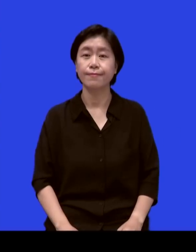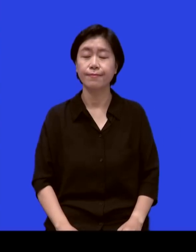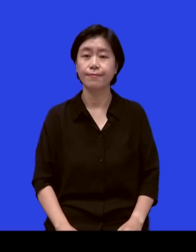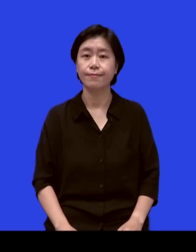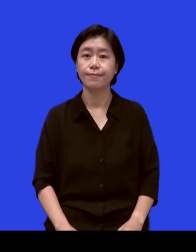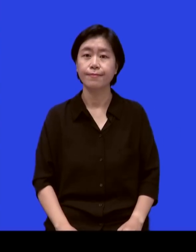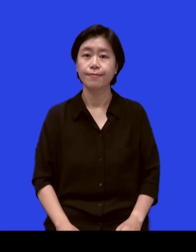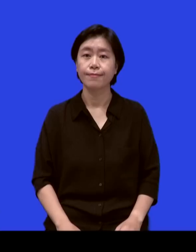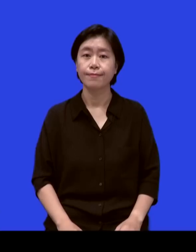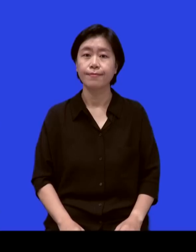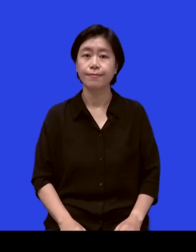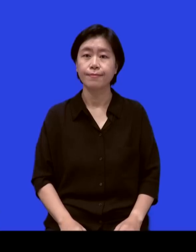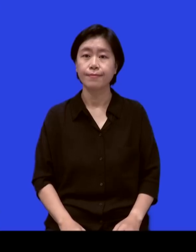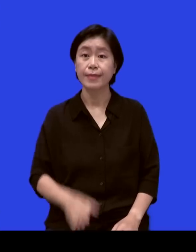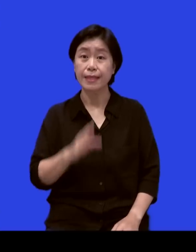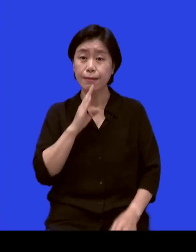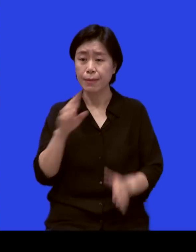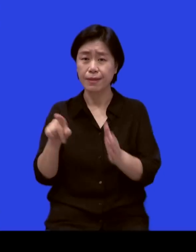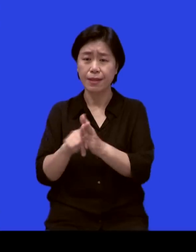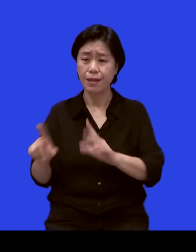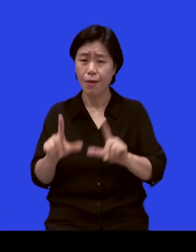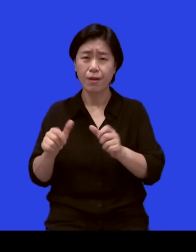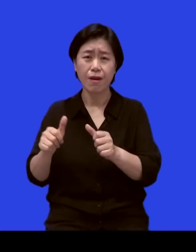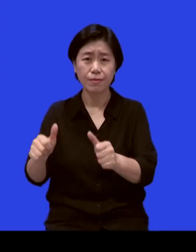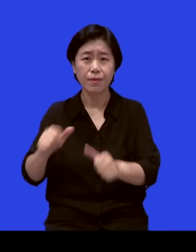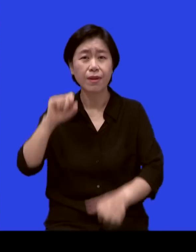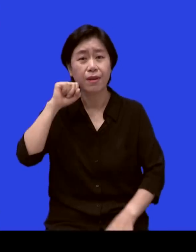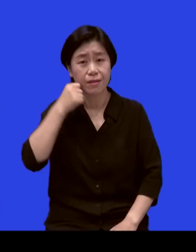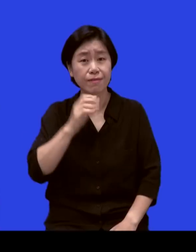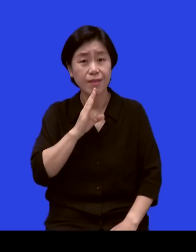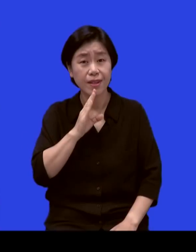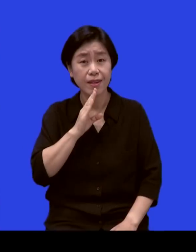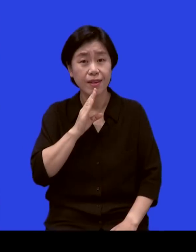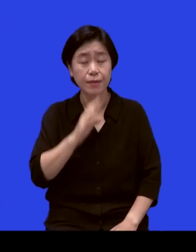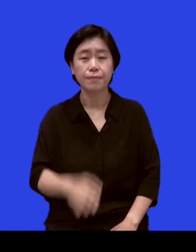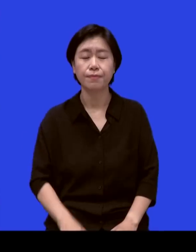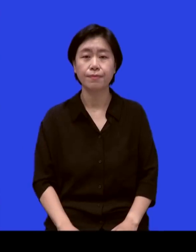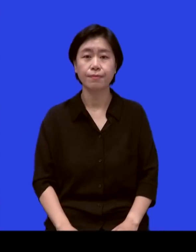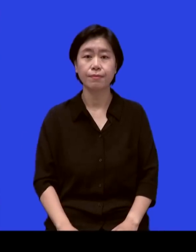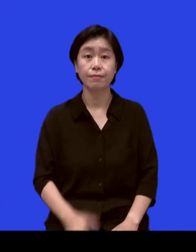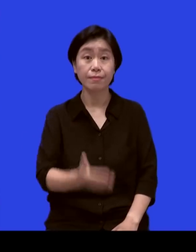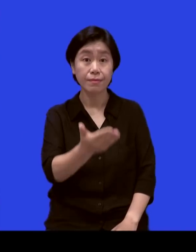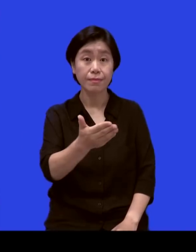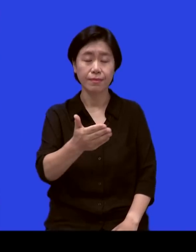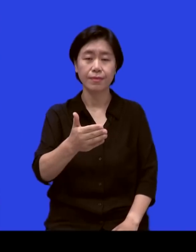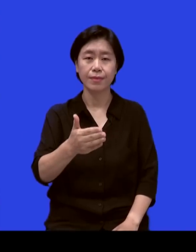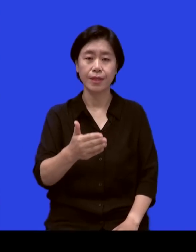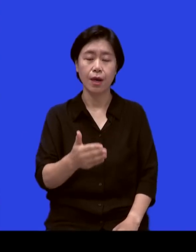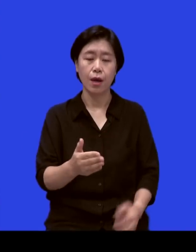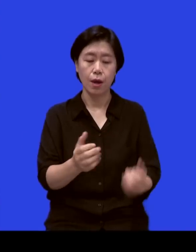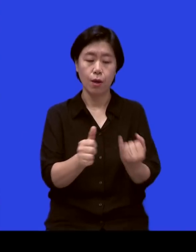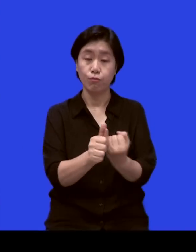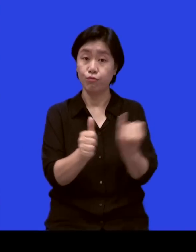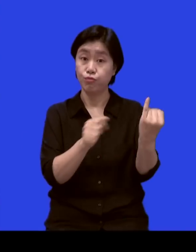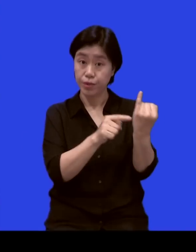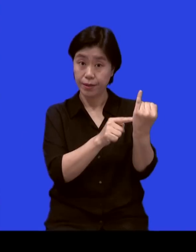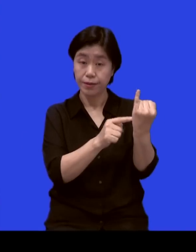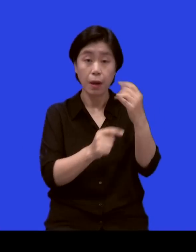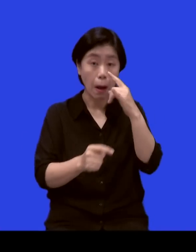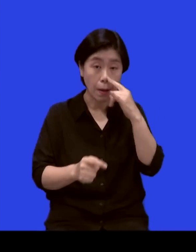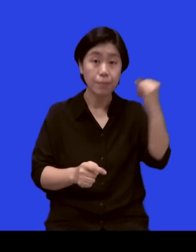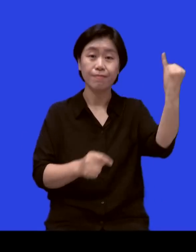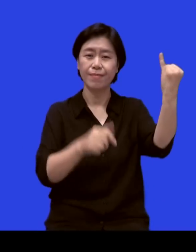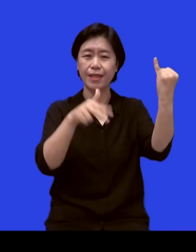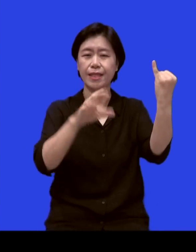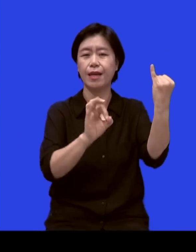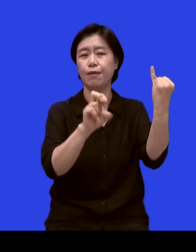우리를 기다리고 우리를 네. 시험 들게 하는데 장모님 이야기부터 해볼게요. 장모님이 의료사고가 있으셨나 봐요. 네. 어떤 일이